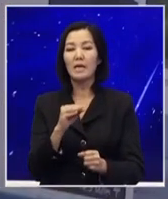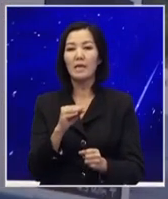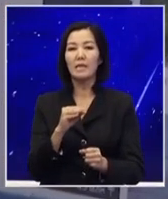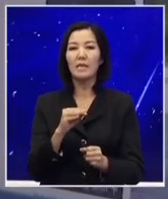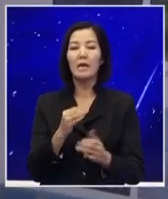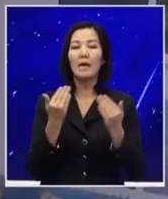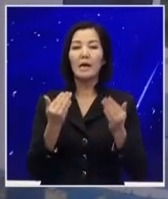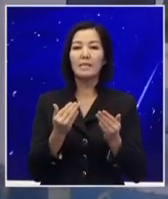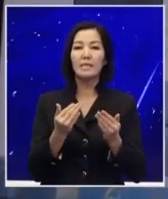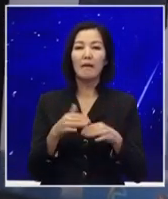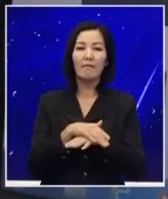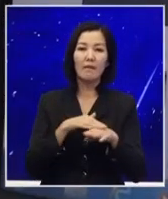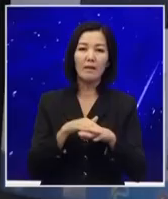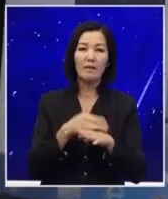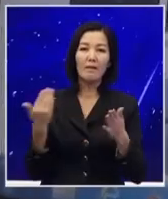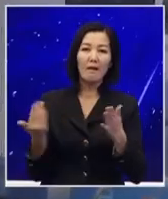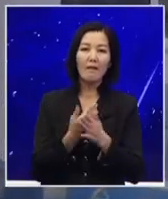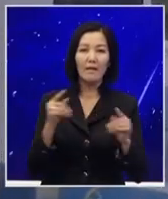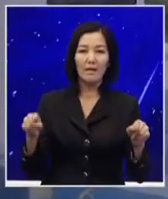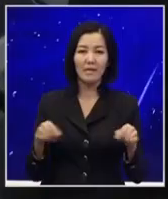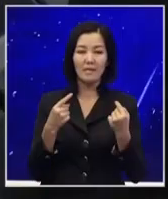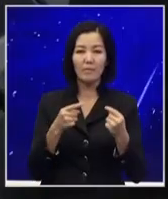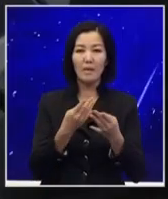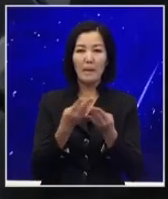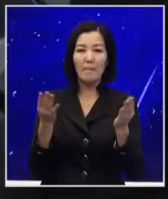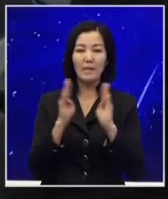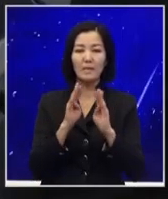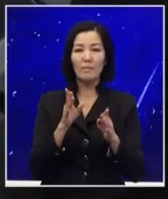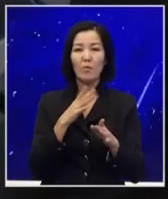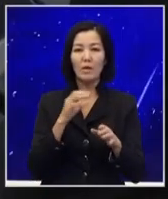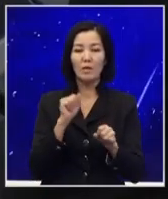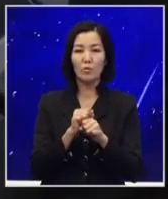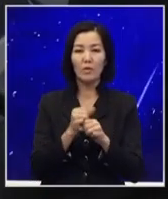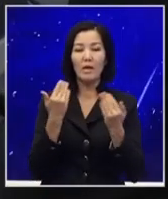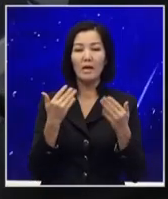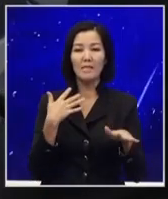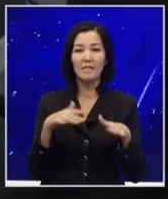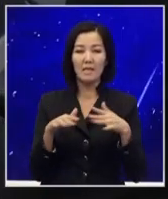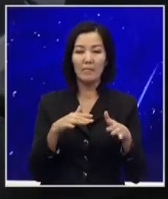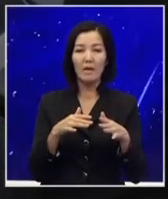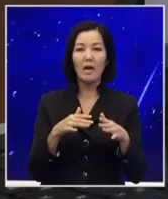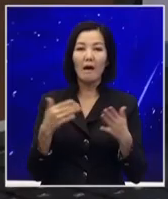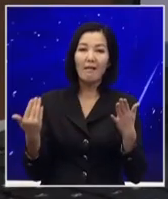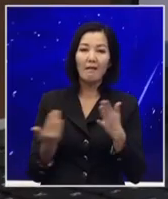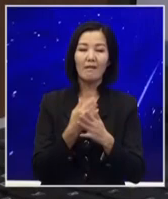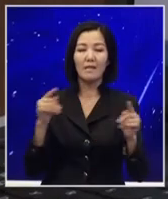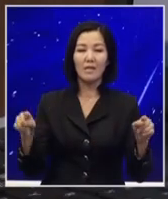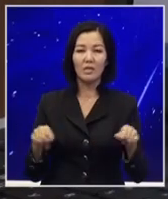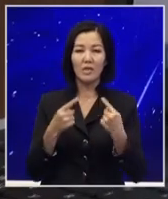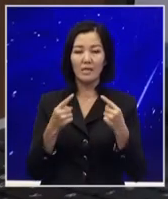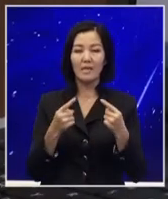айтуынша, қазір нарықта сауда қайта қыза бастаған. Пандемия кезінде саябырлаған сауда үрдісі қазір қайта